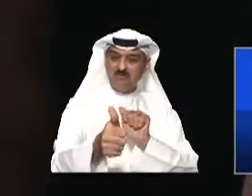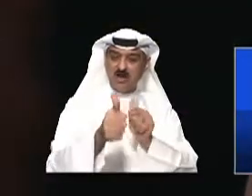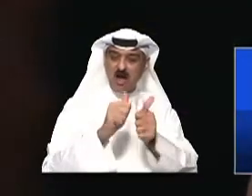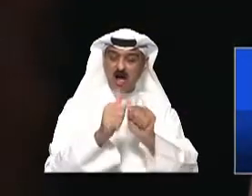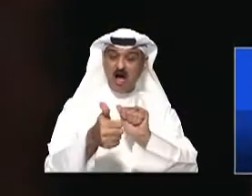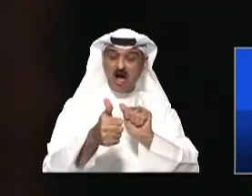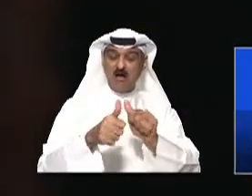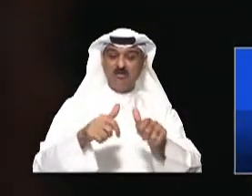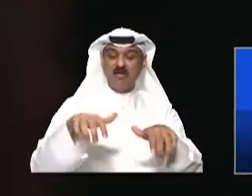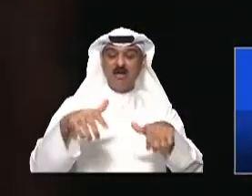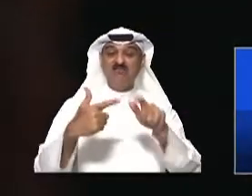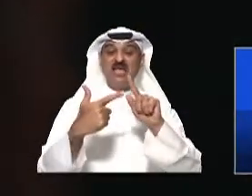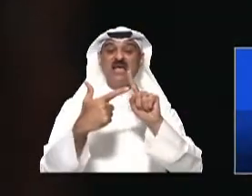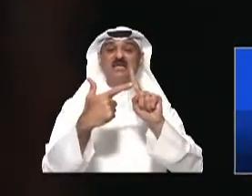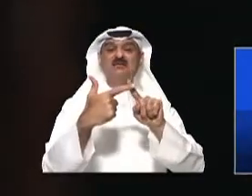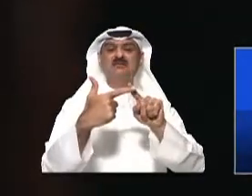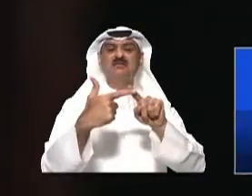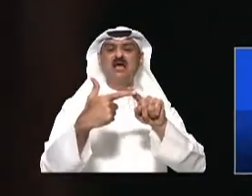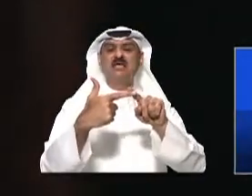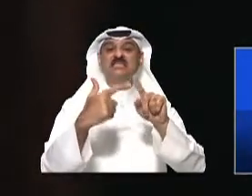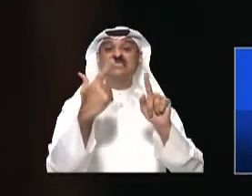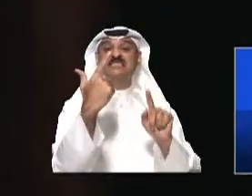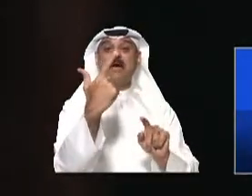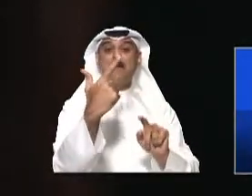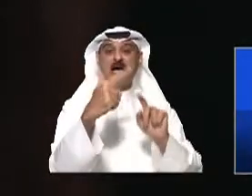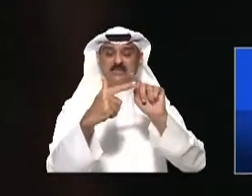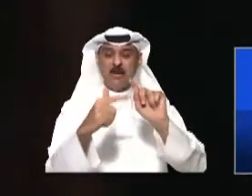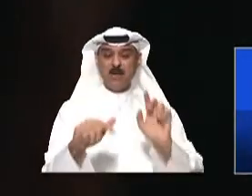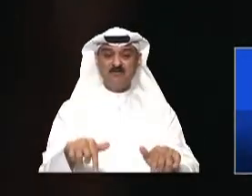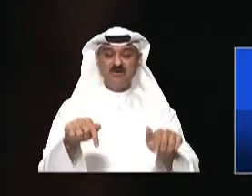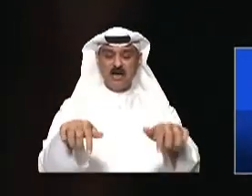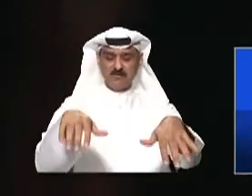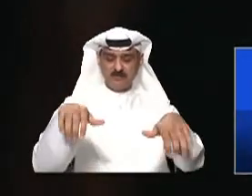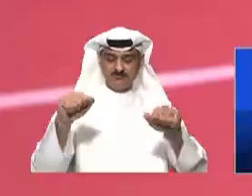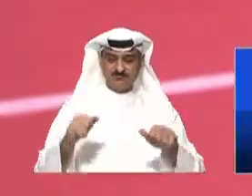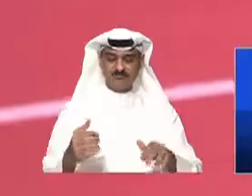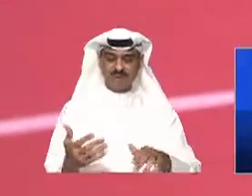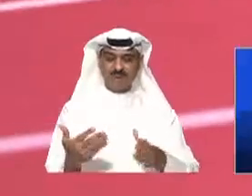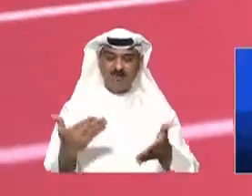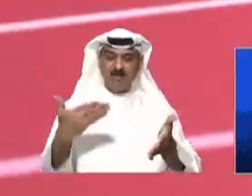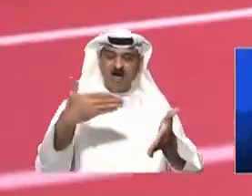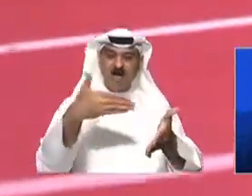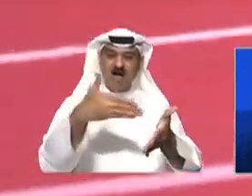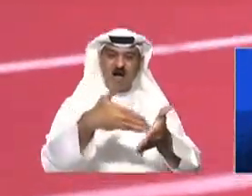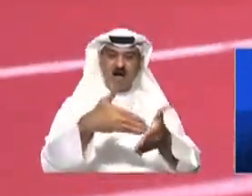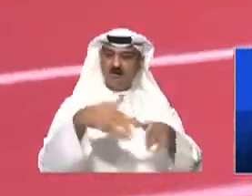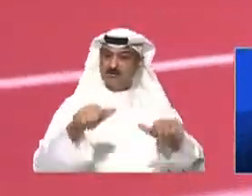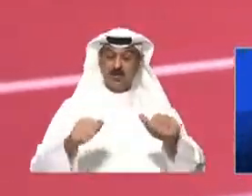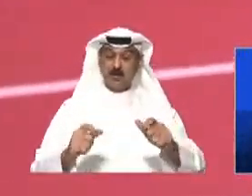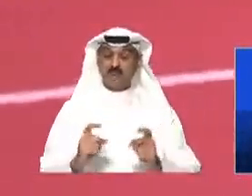من الثانية، وبذلك لم يحالفه الحظ في التأهل للدور النصف النهائي.